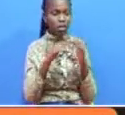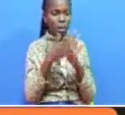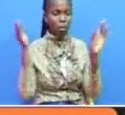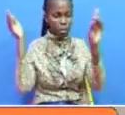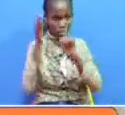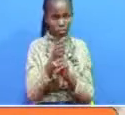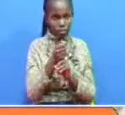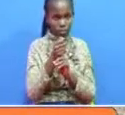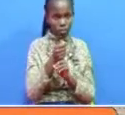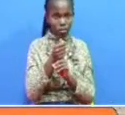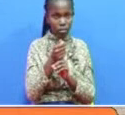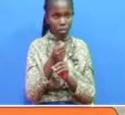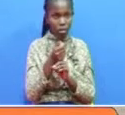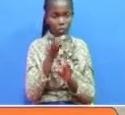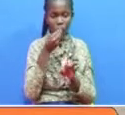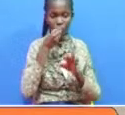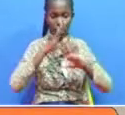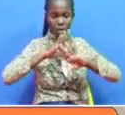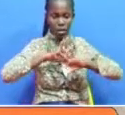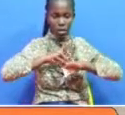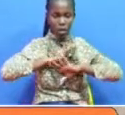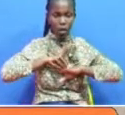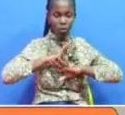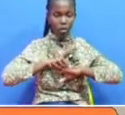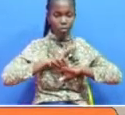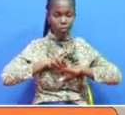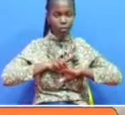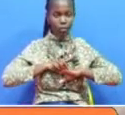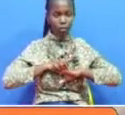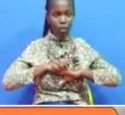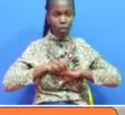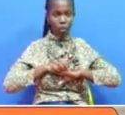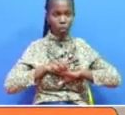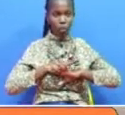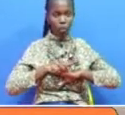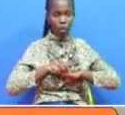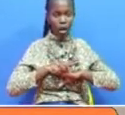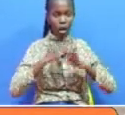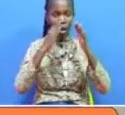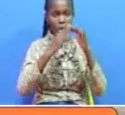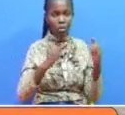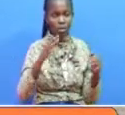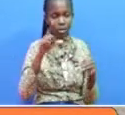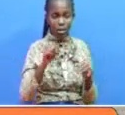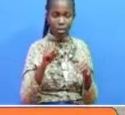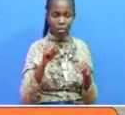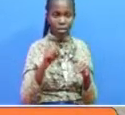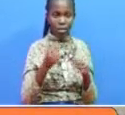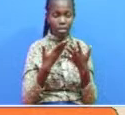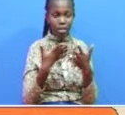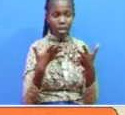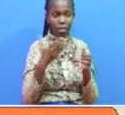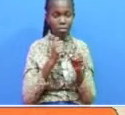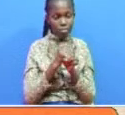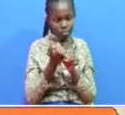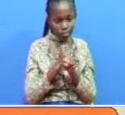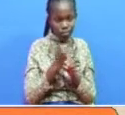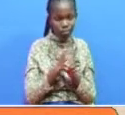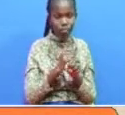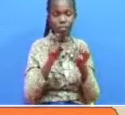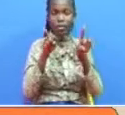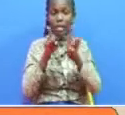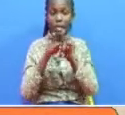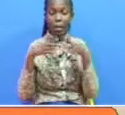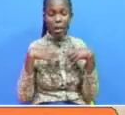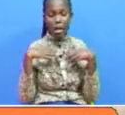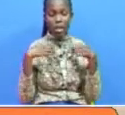siyanea. Kwetha na lewa kuyana kana food security, nomba siyevika kana affordable housing, usi ujo wa siendu kana manufacturing, na ende uima